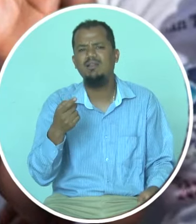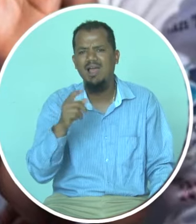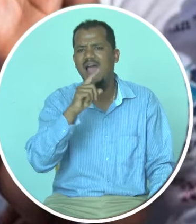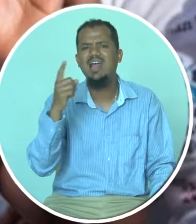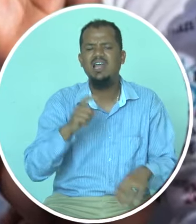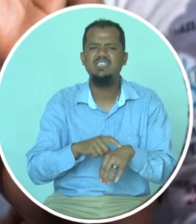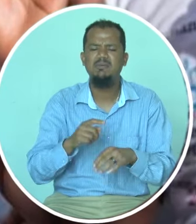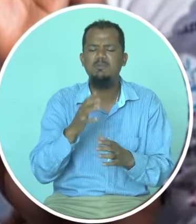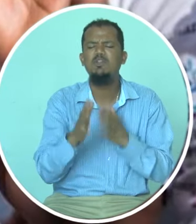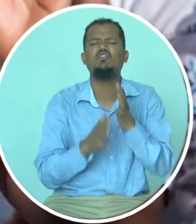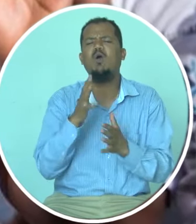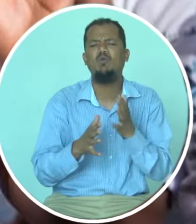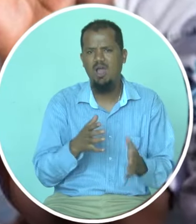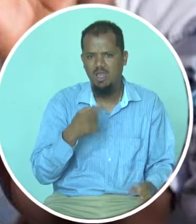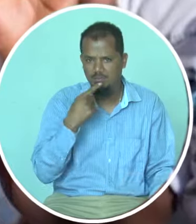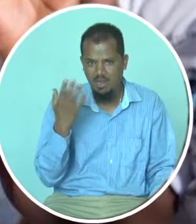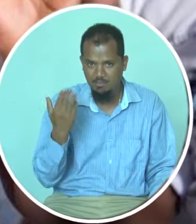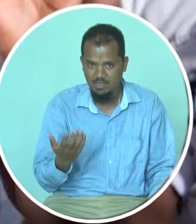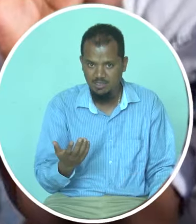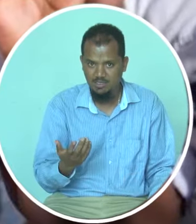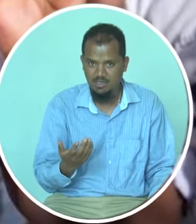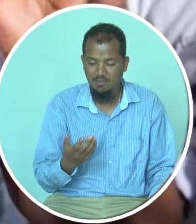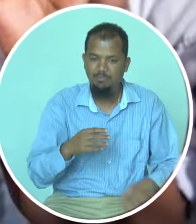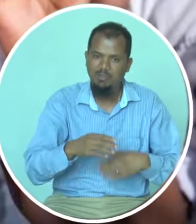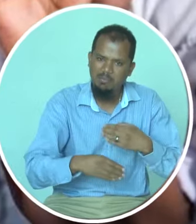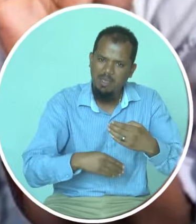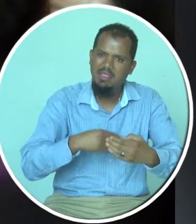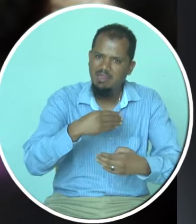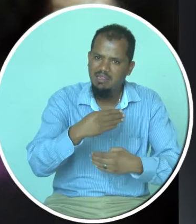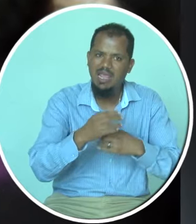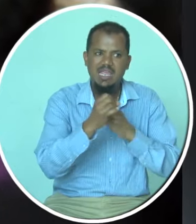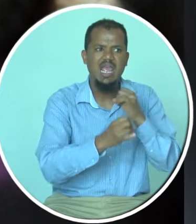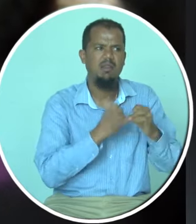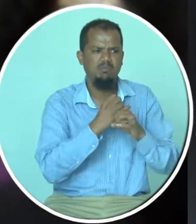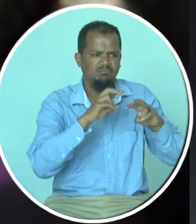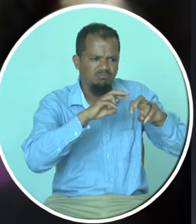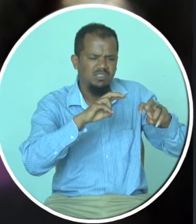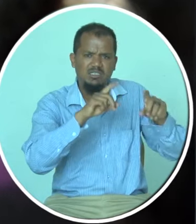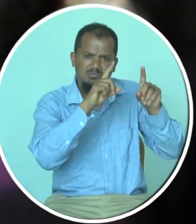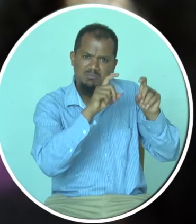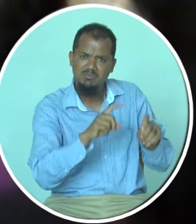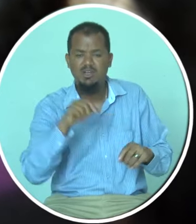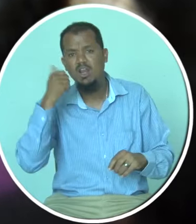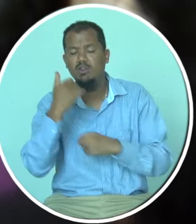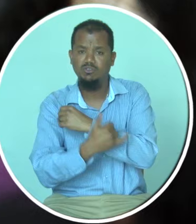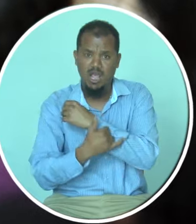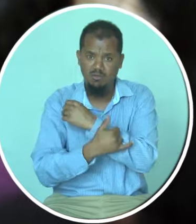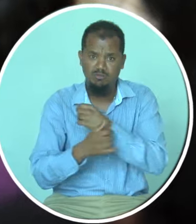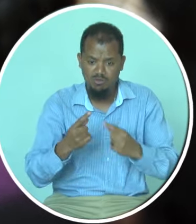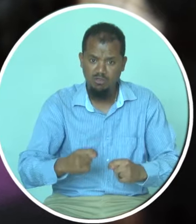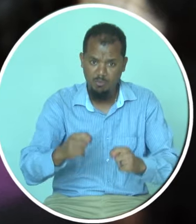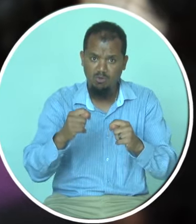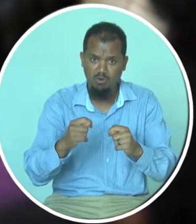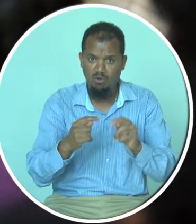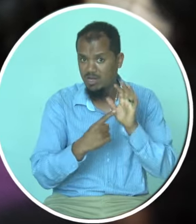ብሎ ማንዳንዴ ምልክት ቋንቋ ይባል ነበር። ነገር ግን በሂደት ዓለም አቀፉ ጥናትና ምርምር ሌሎች ሀገሮች